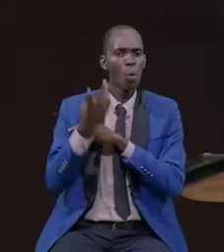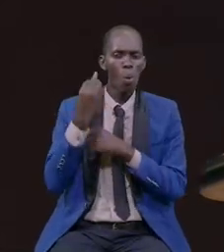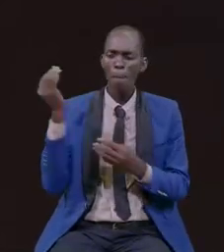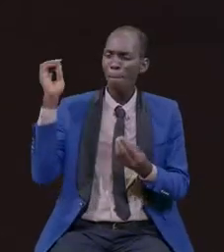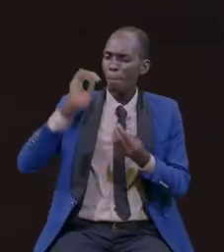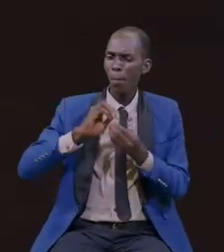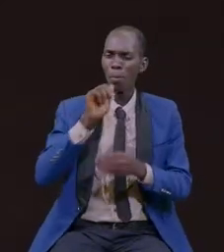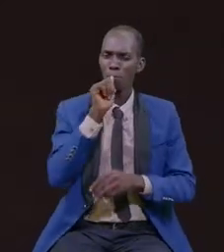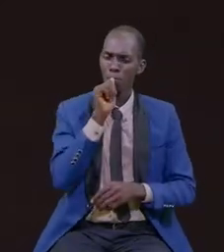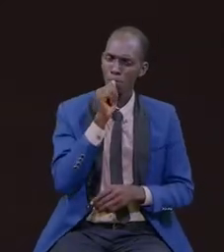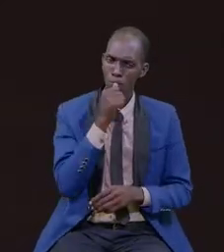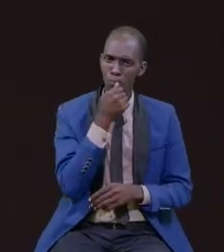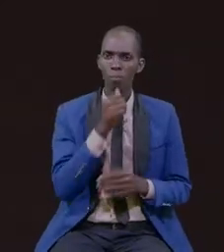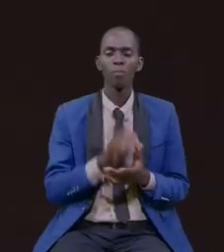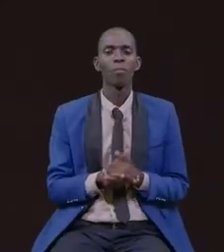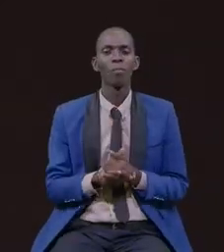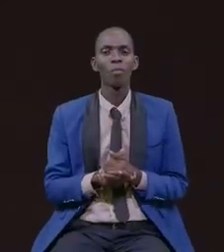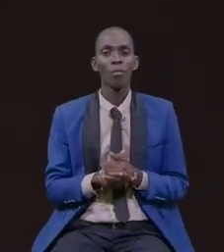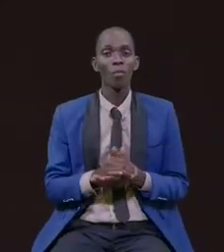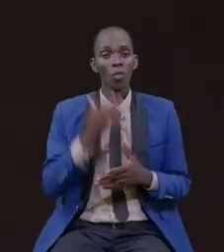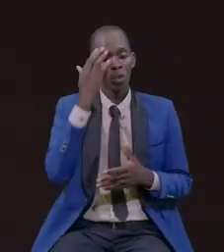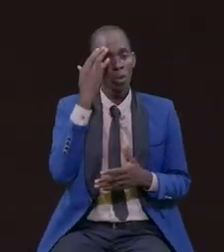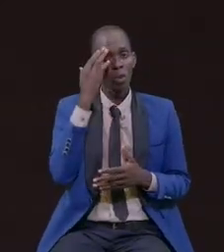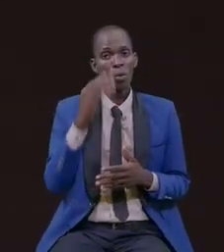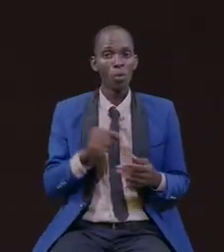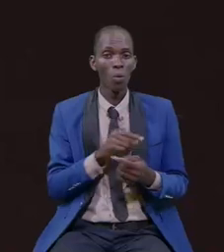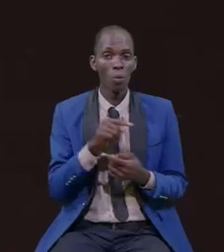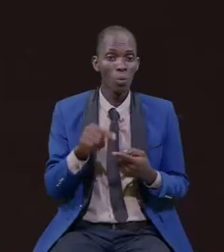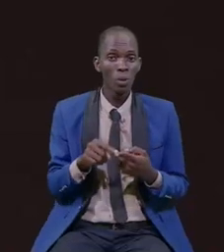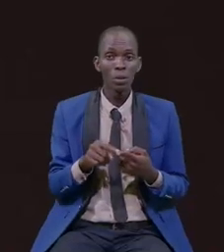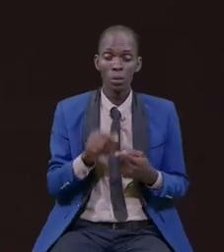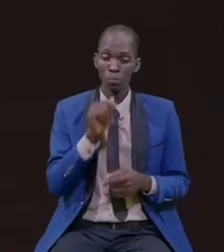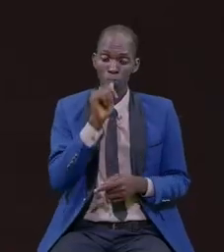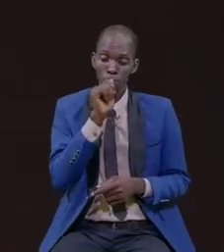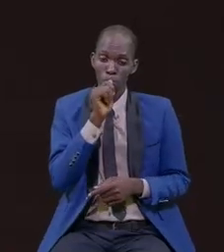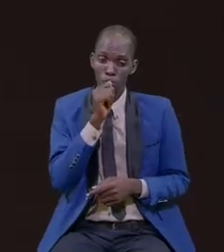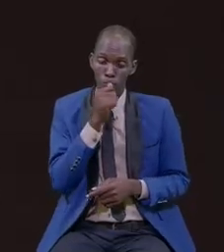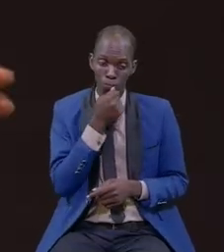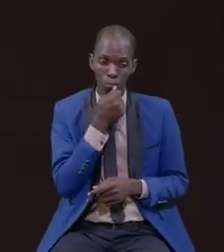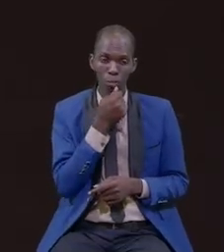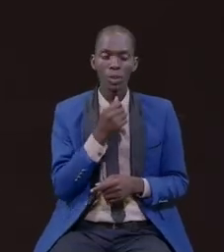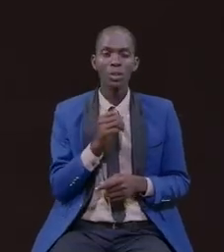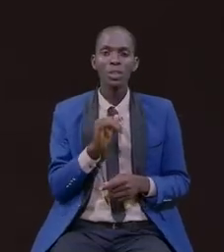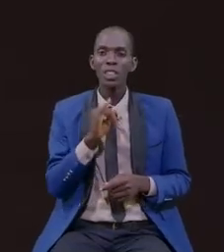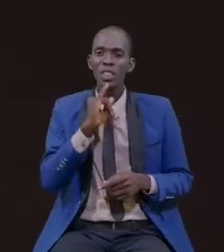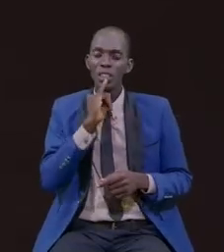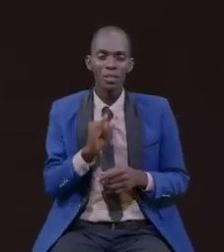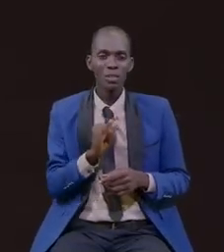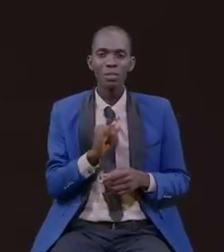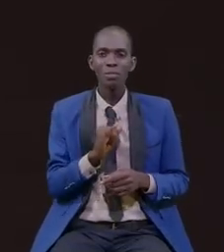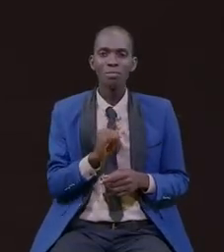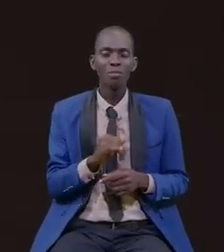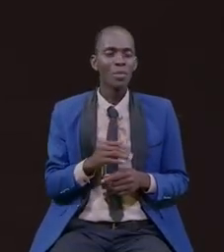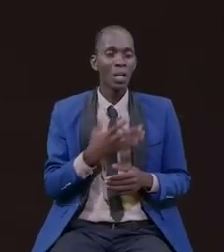l'impatience lorsque l'impatience s'établit et saisit votre vie saisit la vie de quelqu'un et la personne ne veut pas